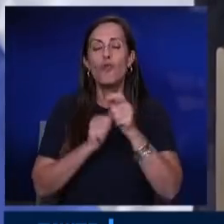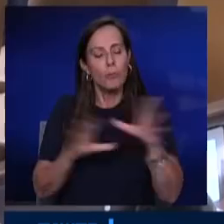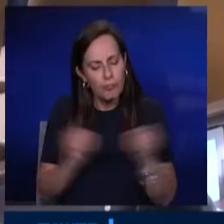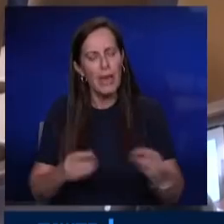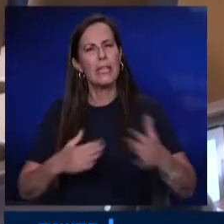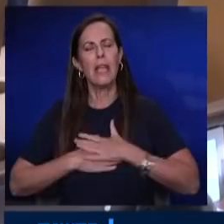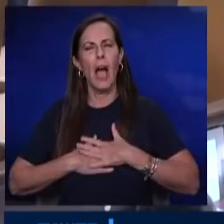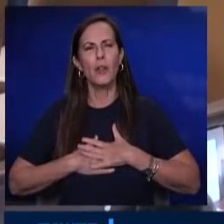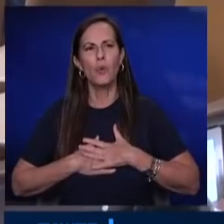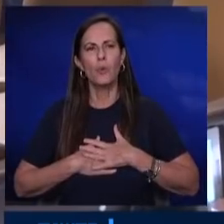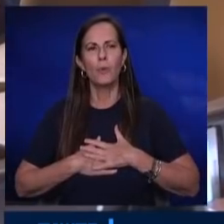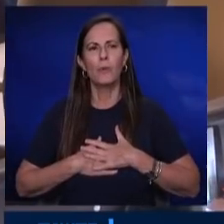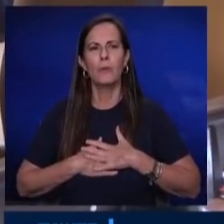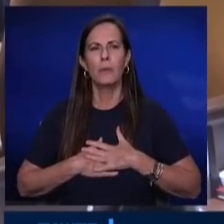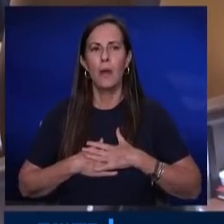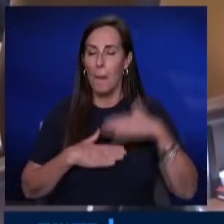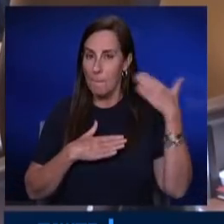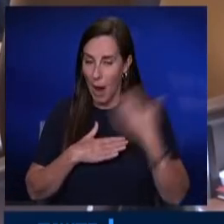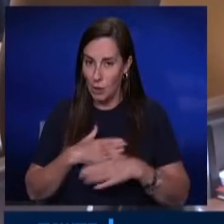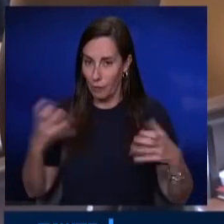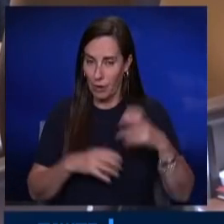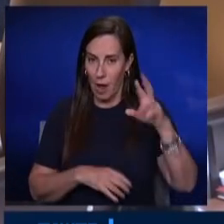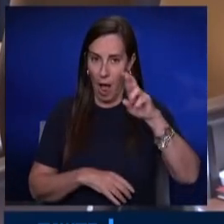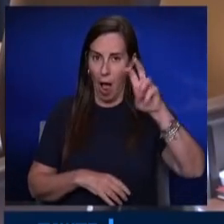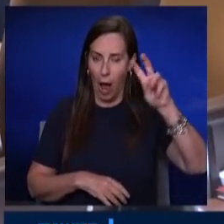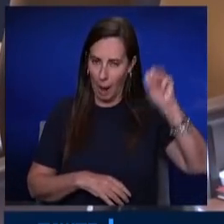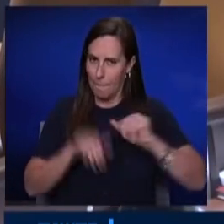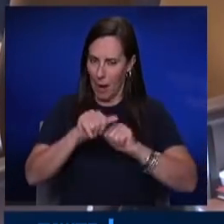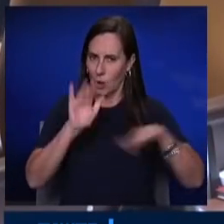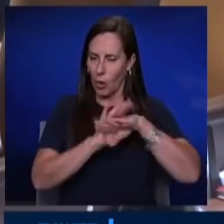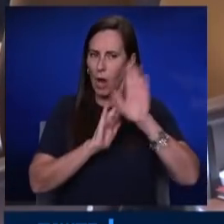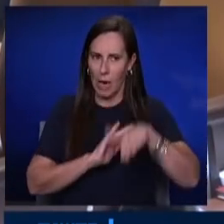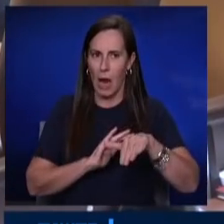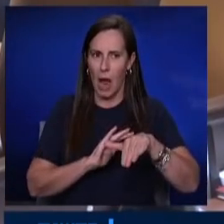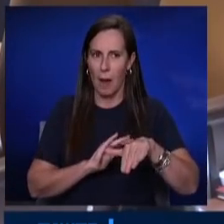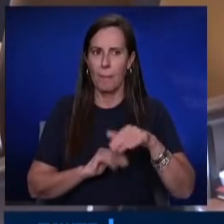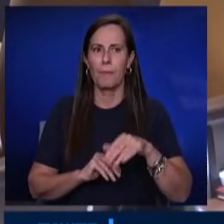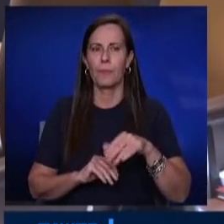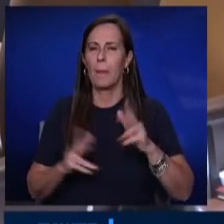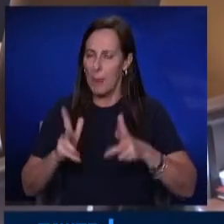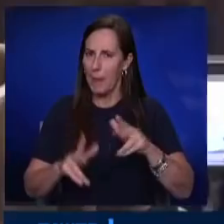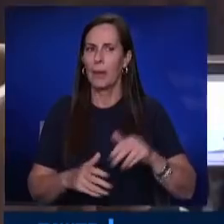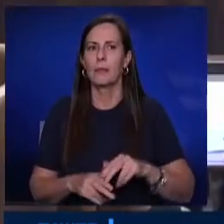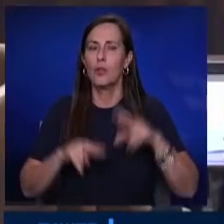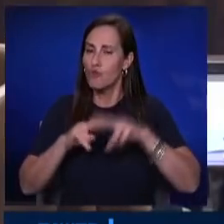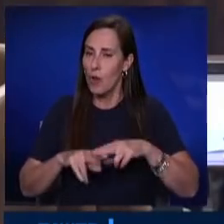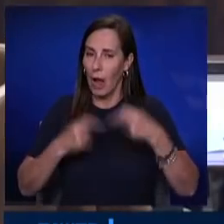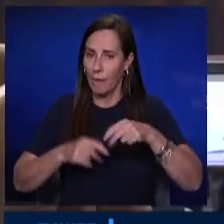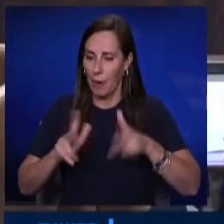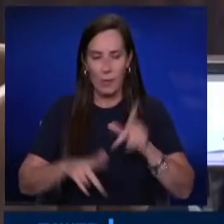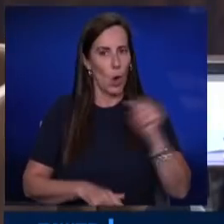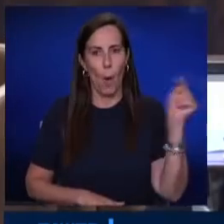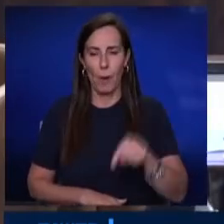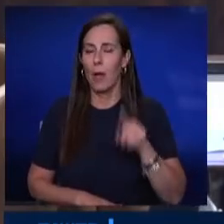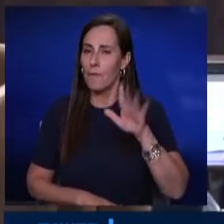לצדנו. בסופו של דבר הצביע רע"מ בעד החוק, וכך גם ג'ידא רינאוי זועבי ממרץ, יתר חברי מרץ נעדרו, וכך גם חברת